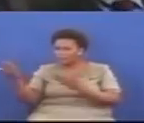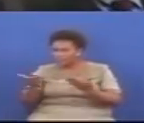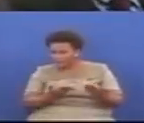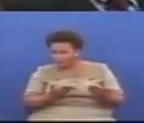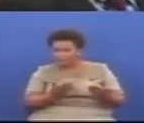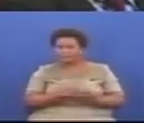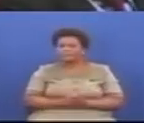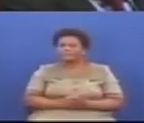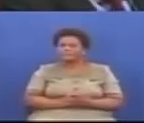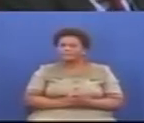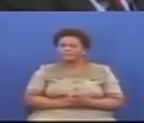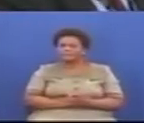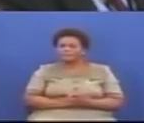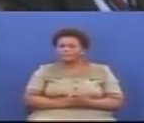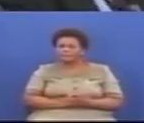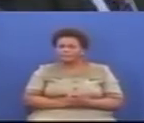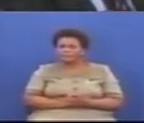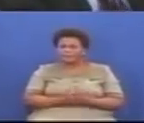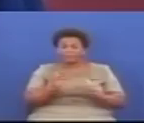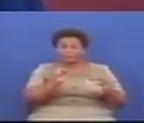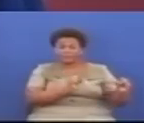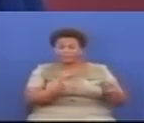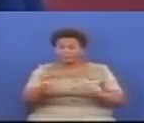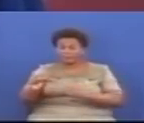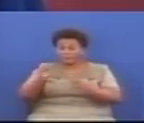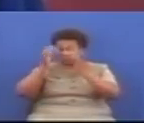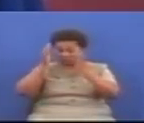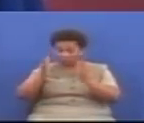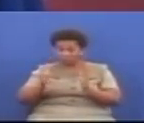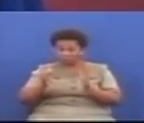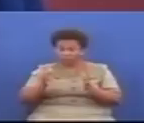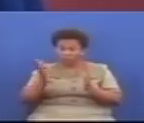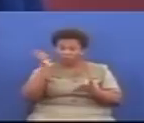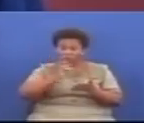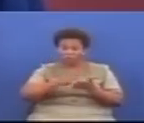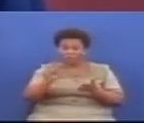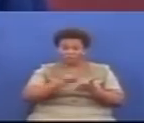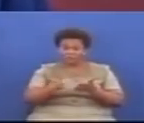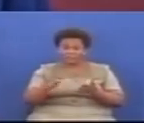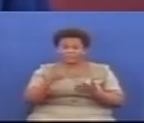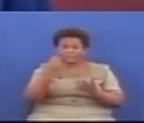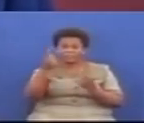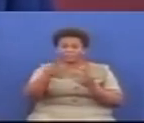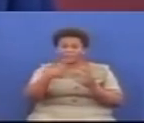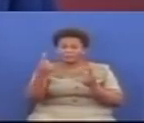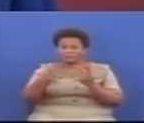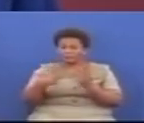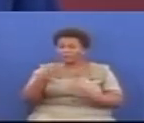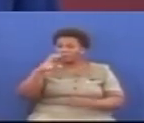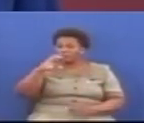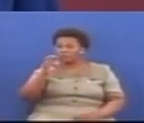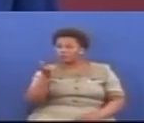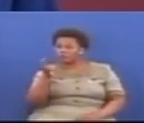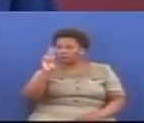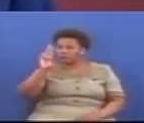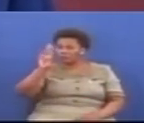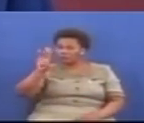Karibu. Mtendaji Mkuu wa Ofisi ya Taifa ya Takwimu Albina Chua.